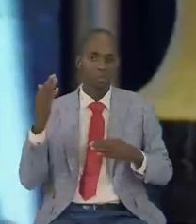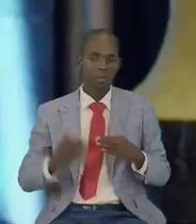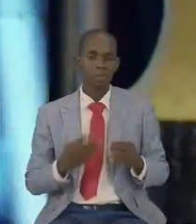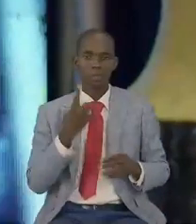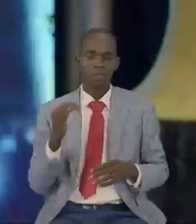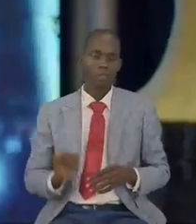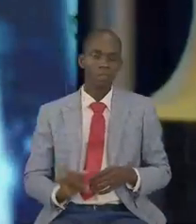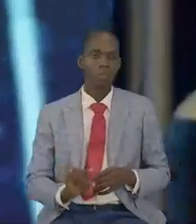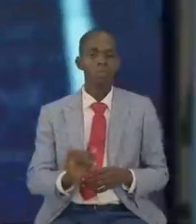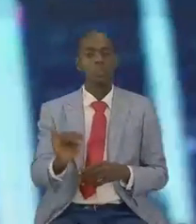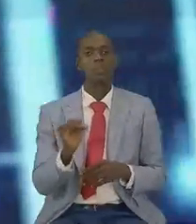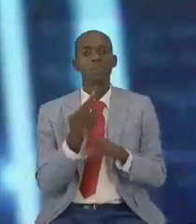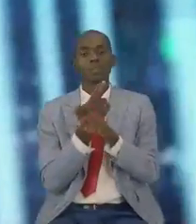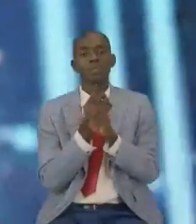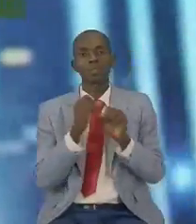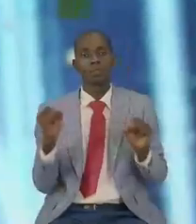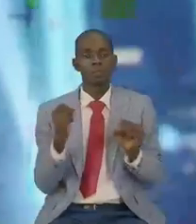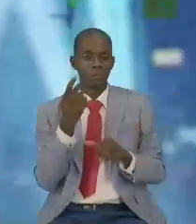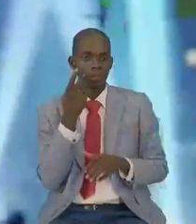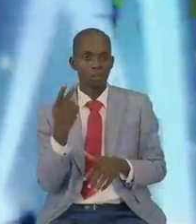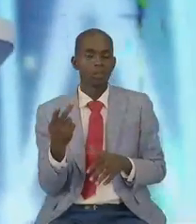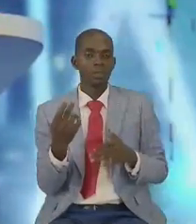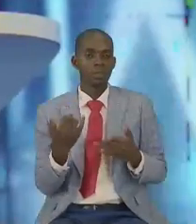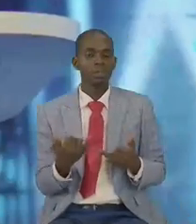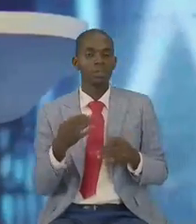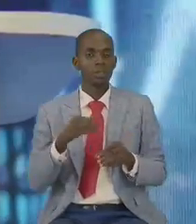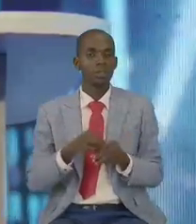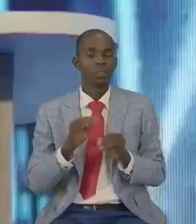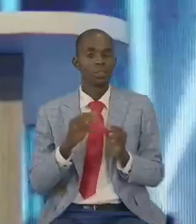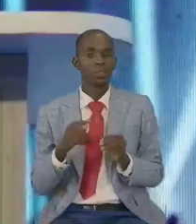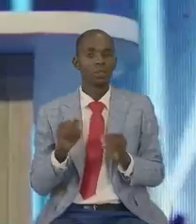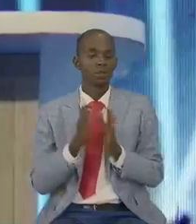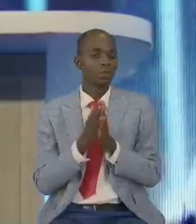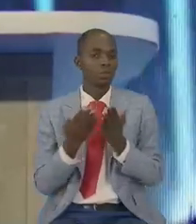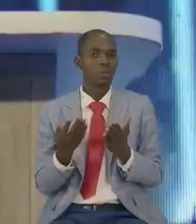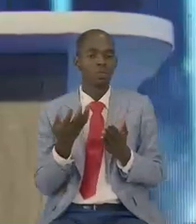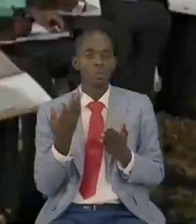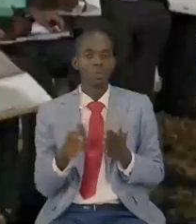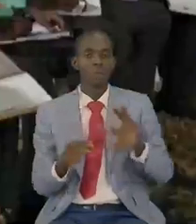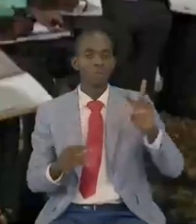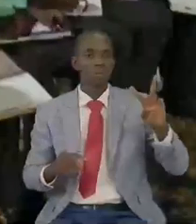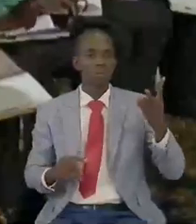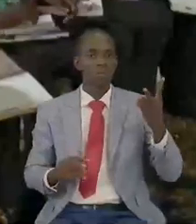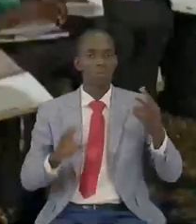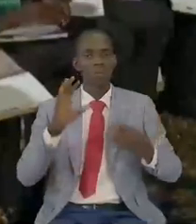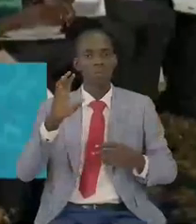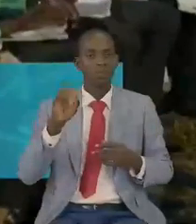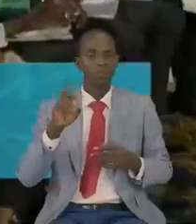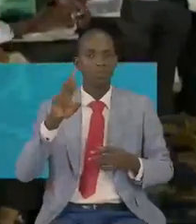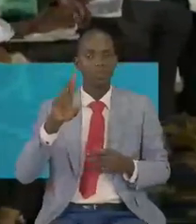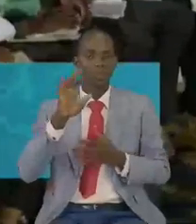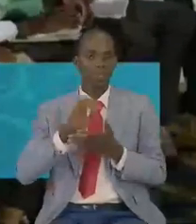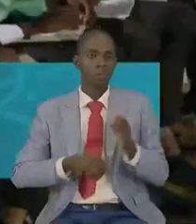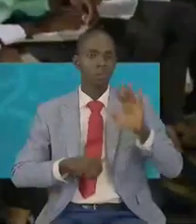la rédemption éternelle. Voyons en 2 Corinthiens au chapitre 5,